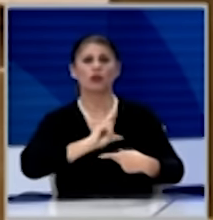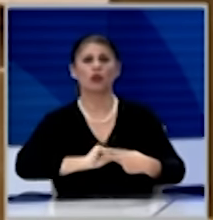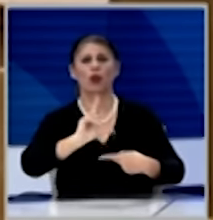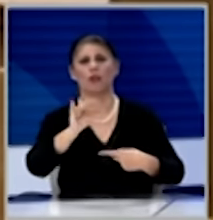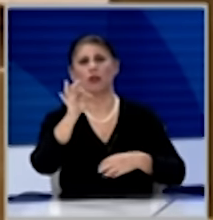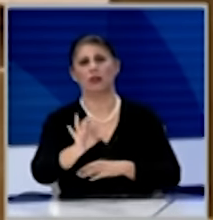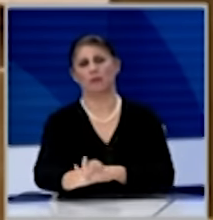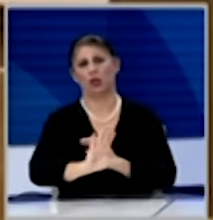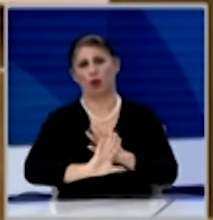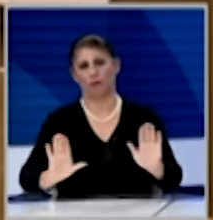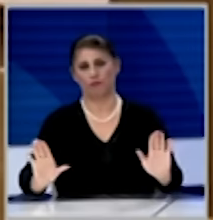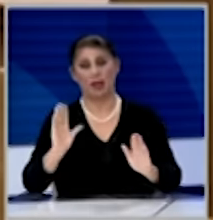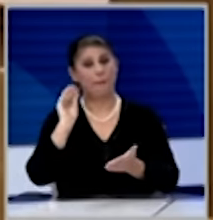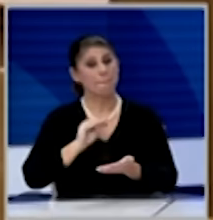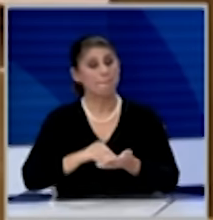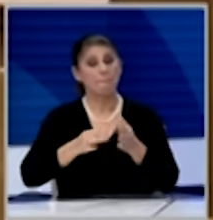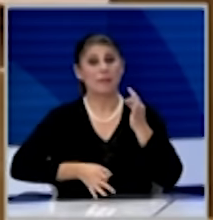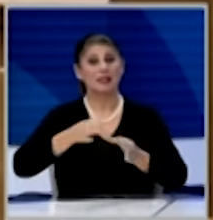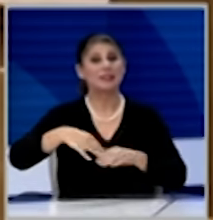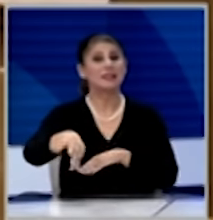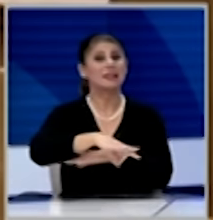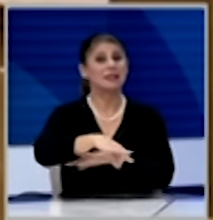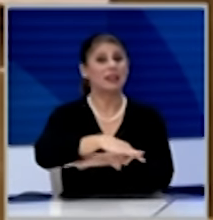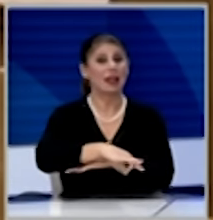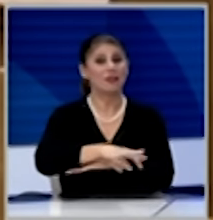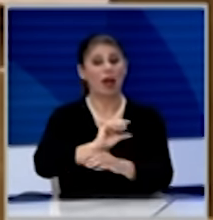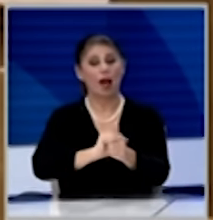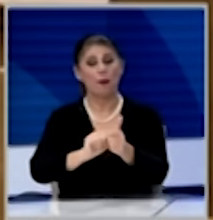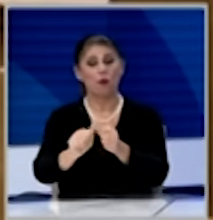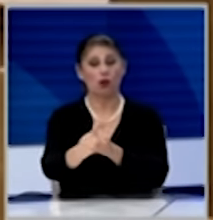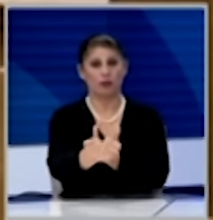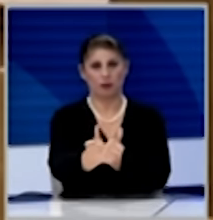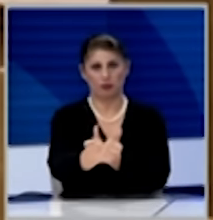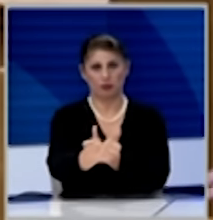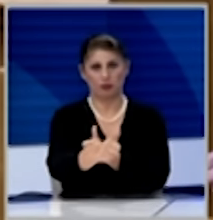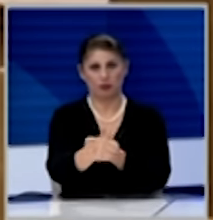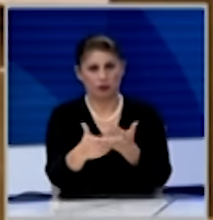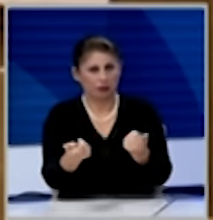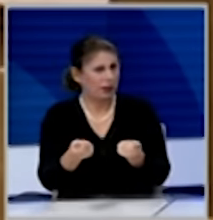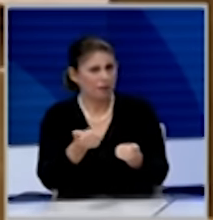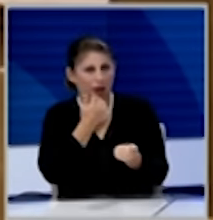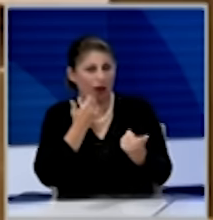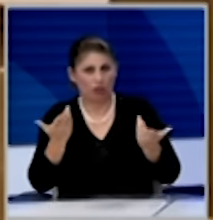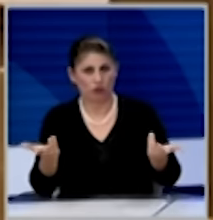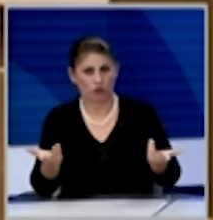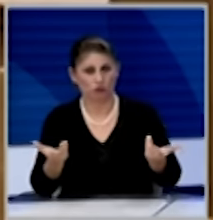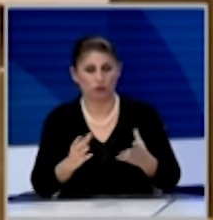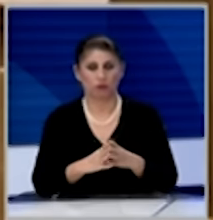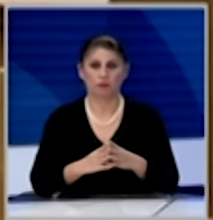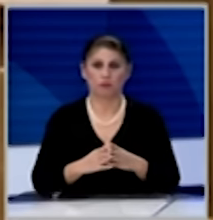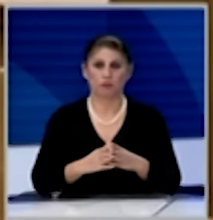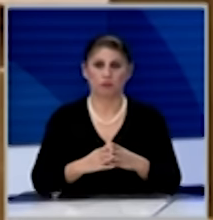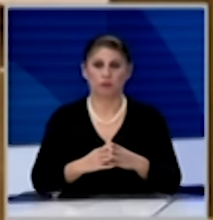σημείο να συζητάμε πάλι για σχέδια αποκατάστασης τι έχει πάει λάθος το